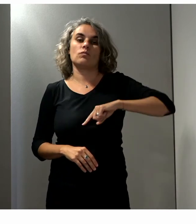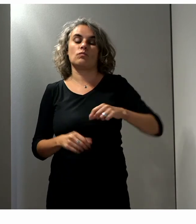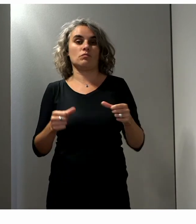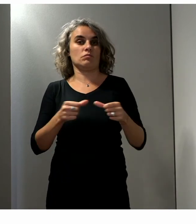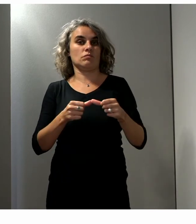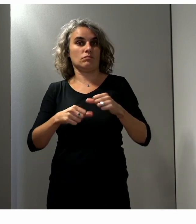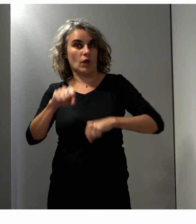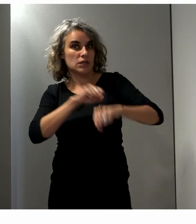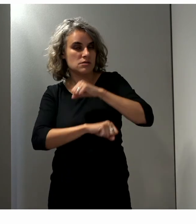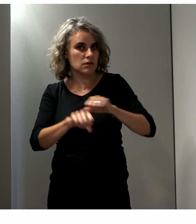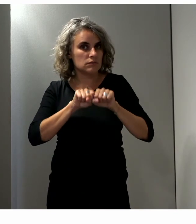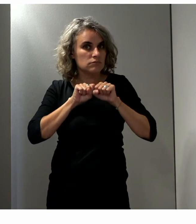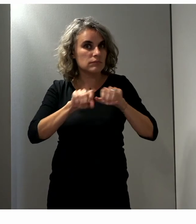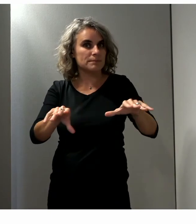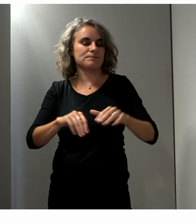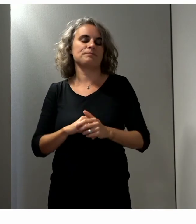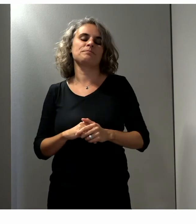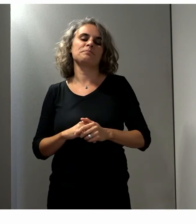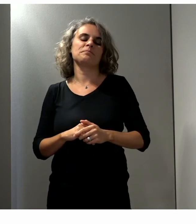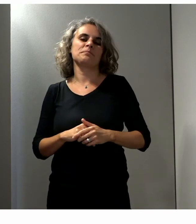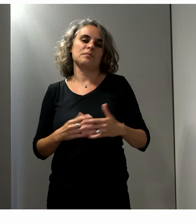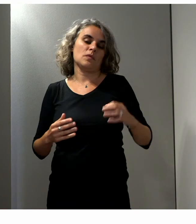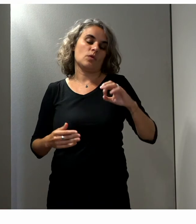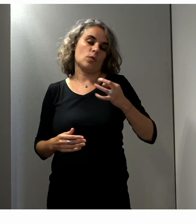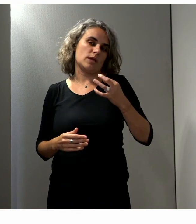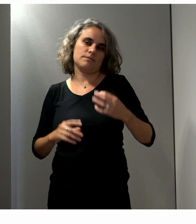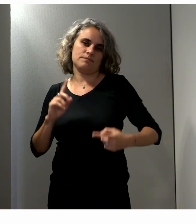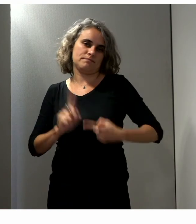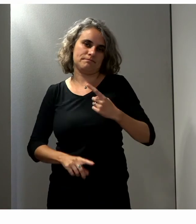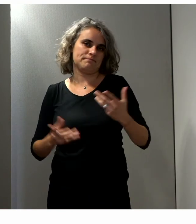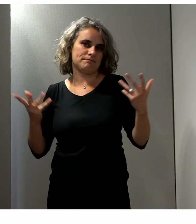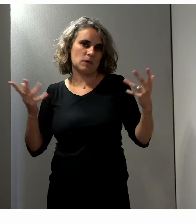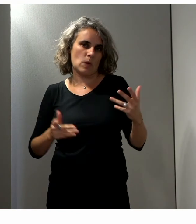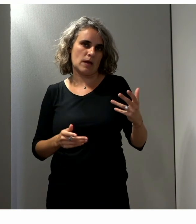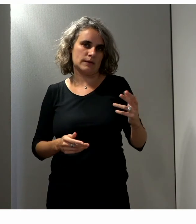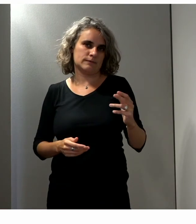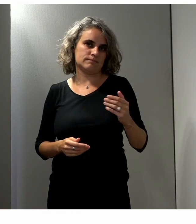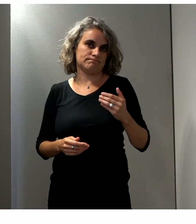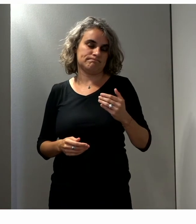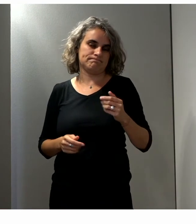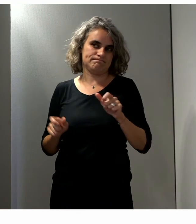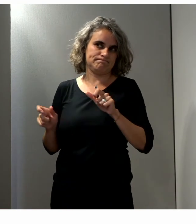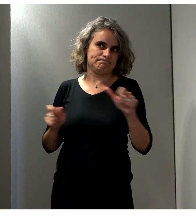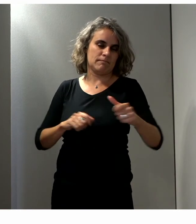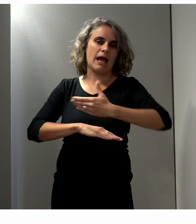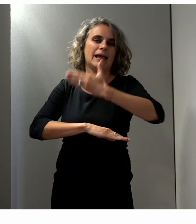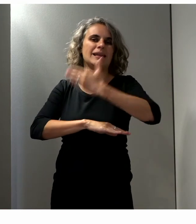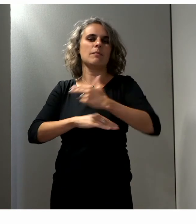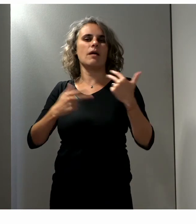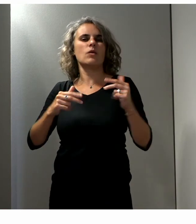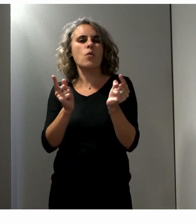modalités de cette diffusion. Et donc l'élément central, c'est de veiller effectivement à ce que l'ensemble de ces clips de